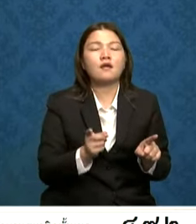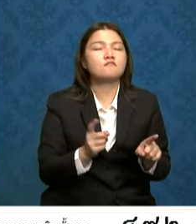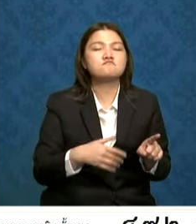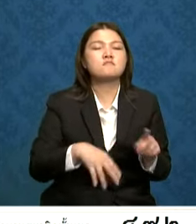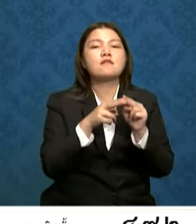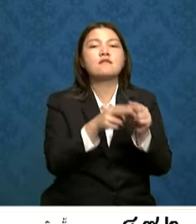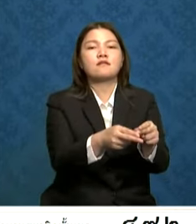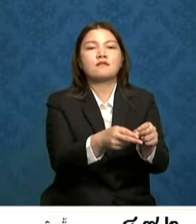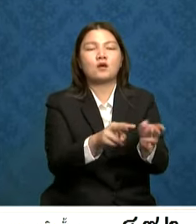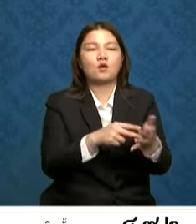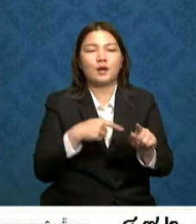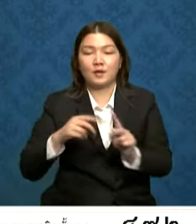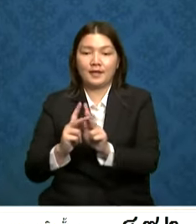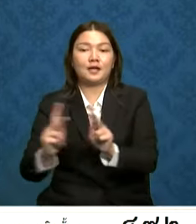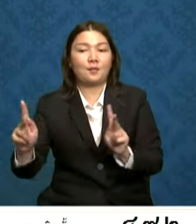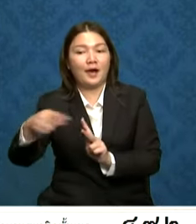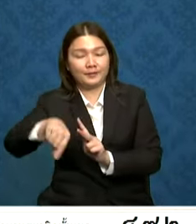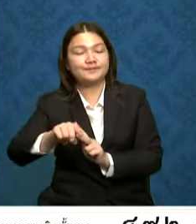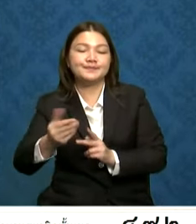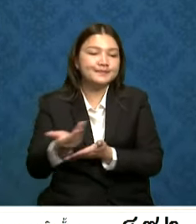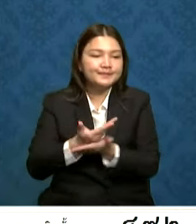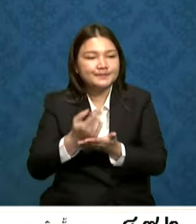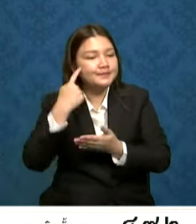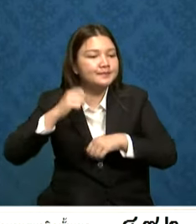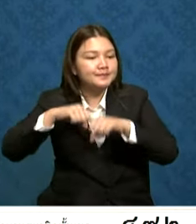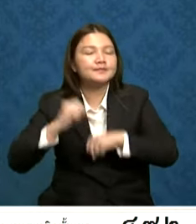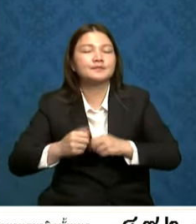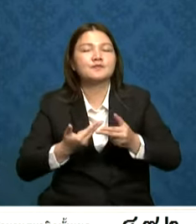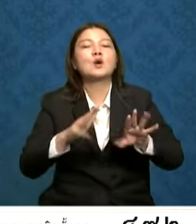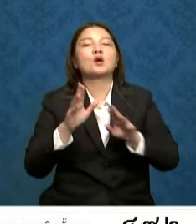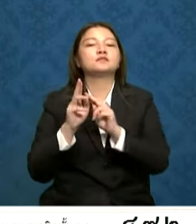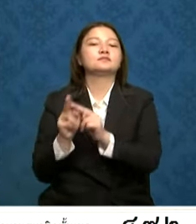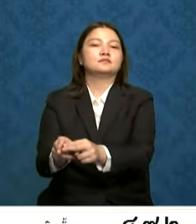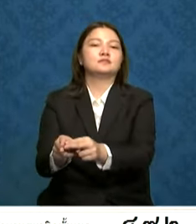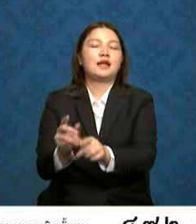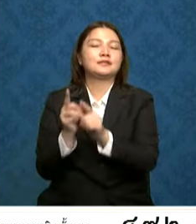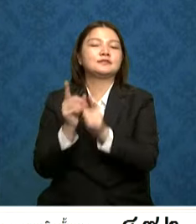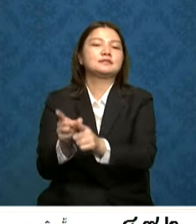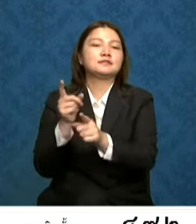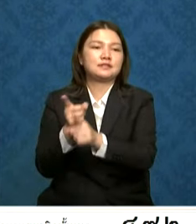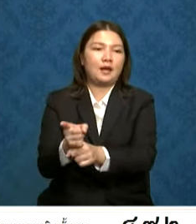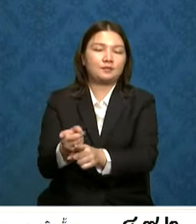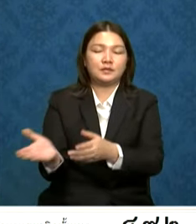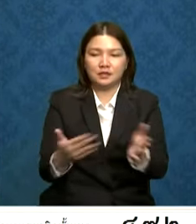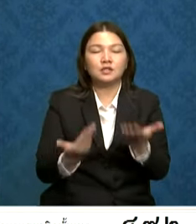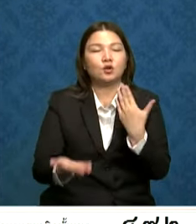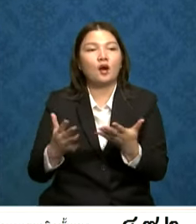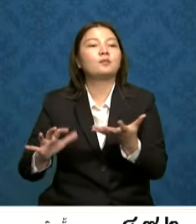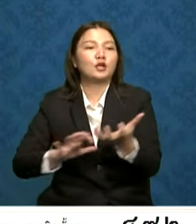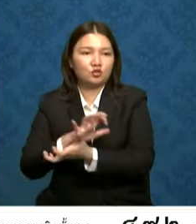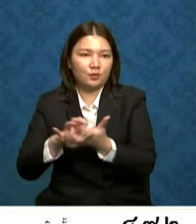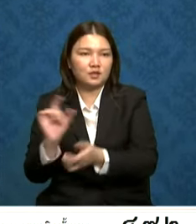กรรมการมาพิจารณาวินิจฉัยและรูปแบบผสมผสานการให้มีคณะกรรมการมา